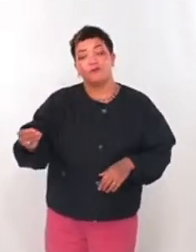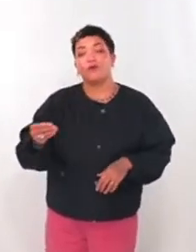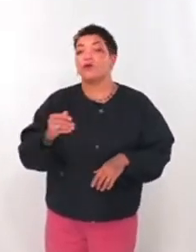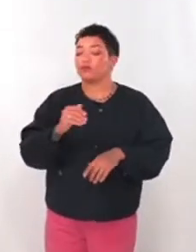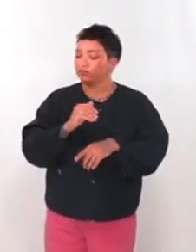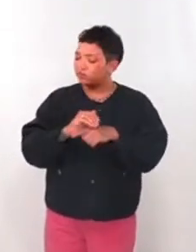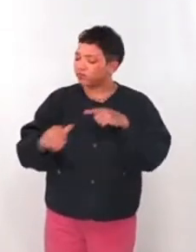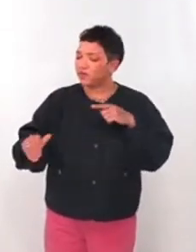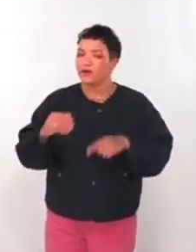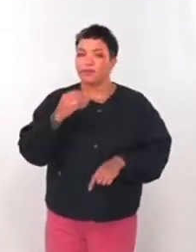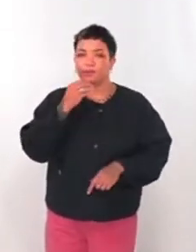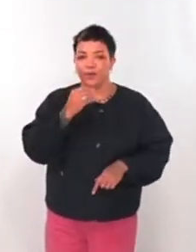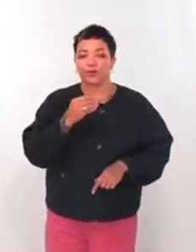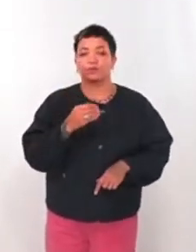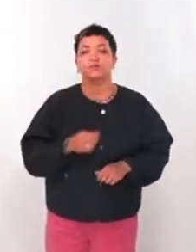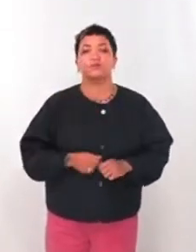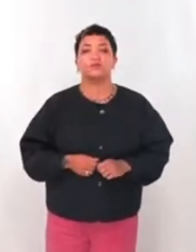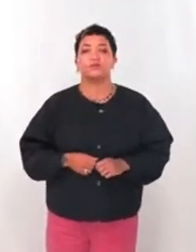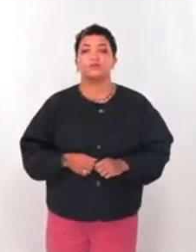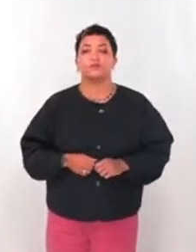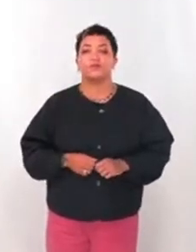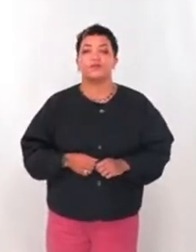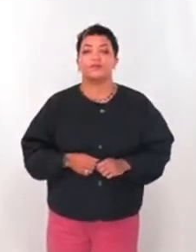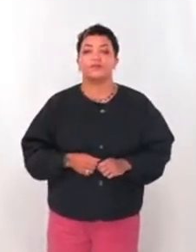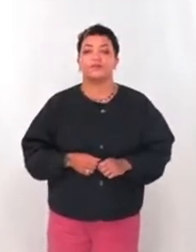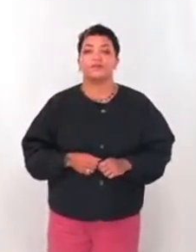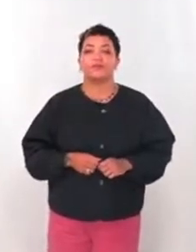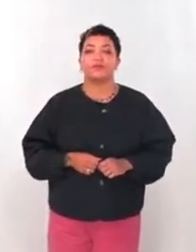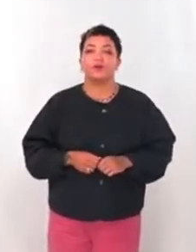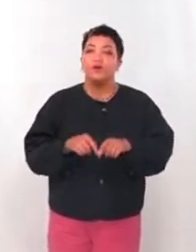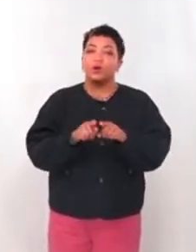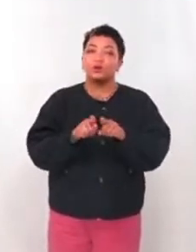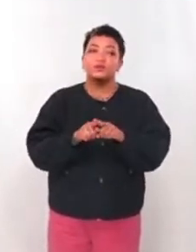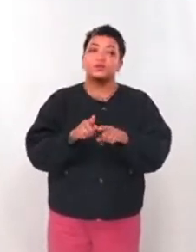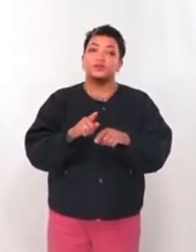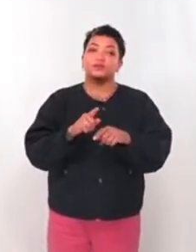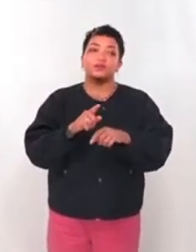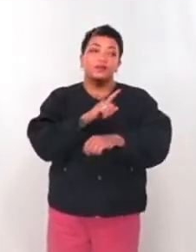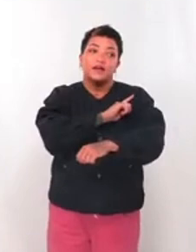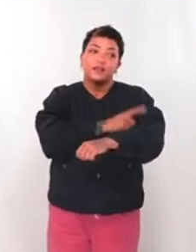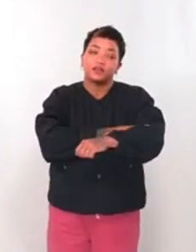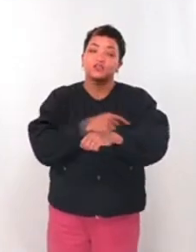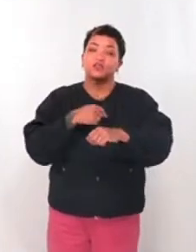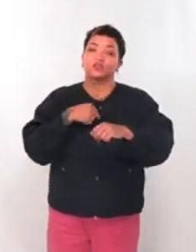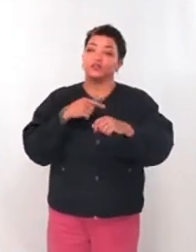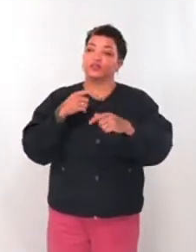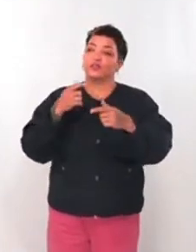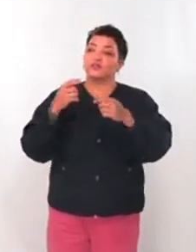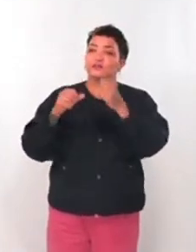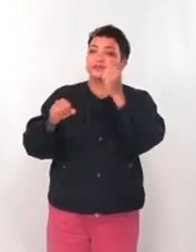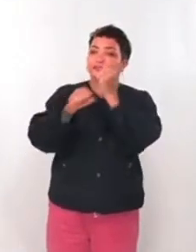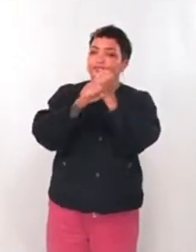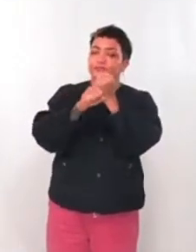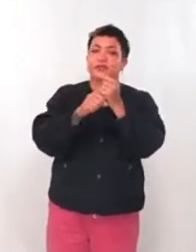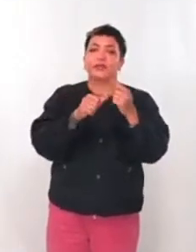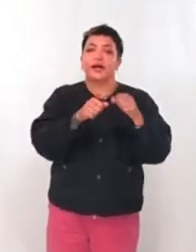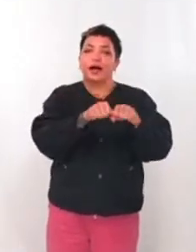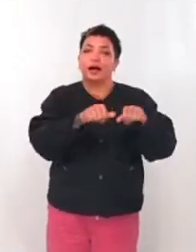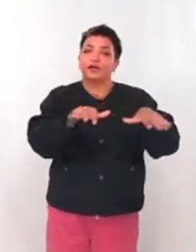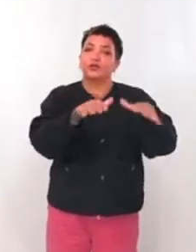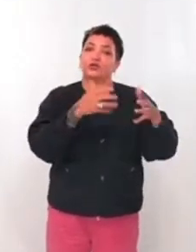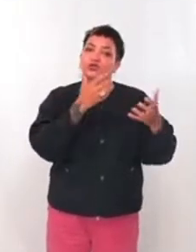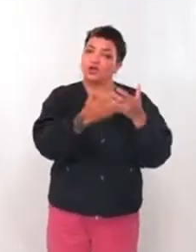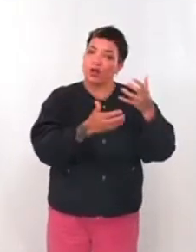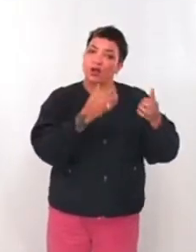en difficulté, que ce soit sur l'ambition énergétique avec les raccordements au réseau de chaleur, que ce